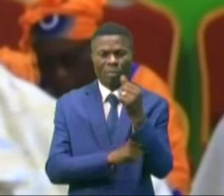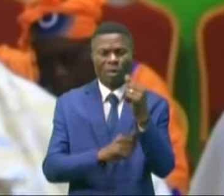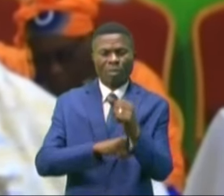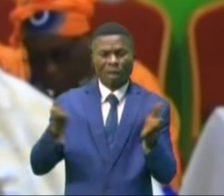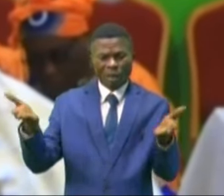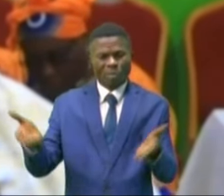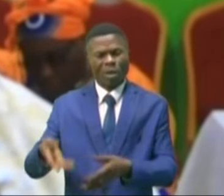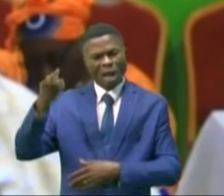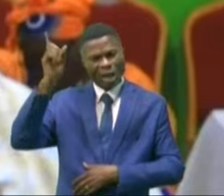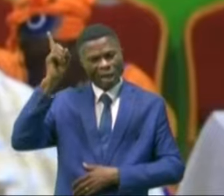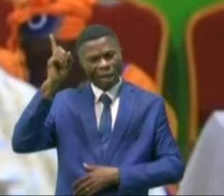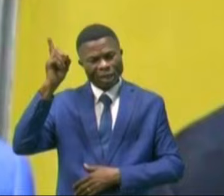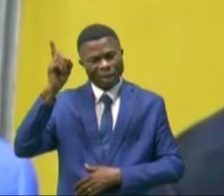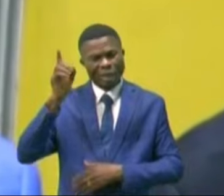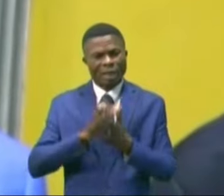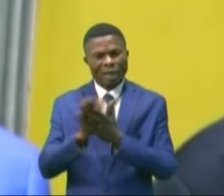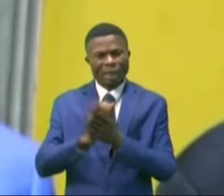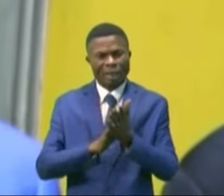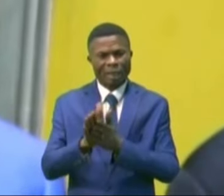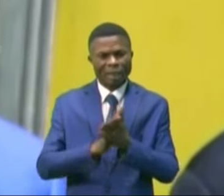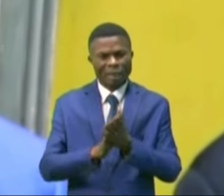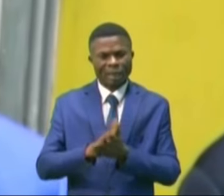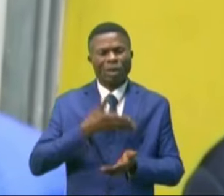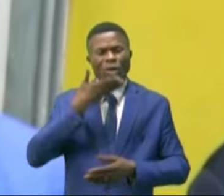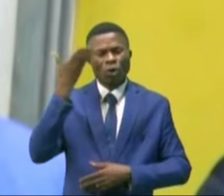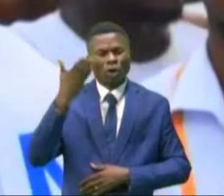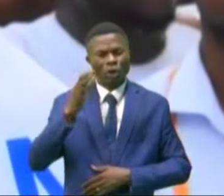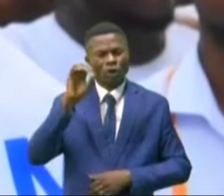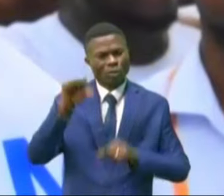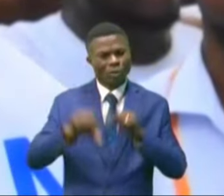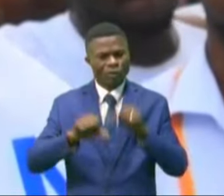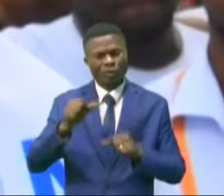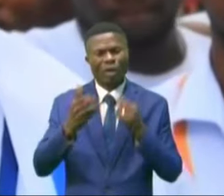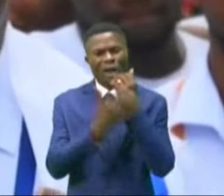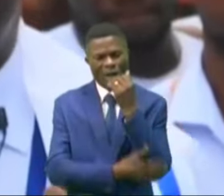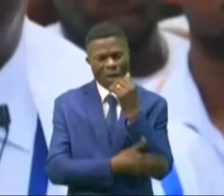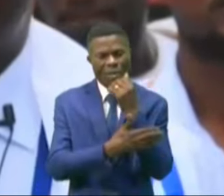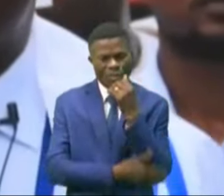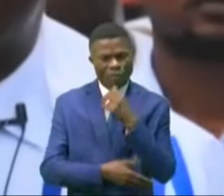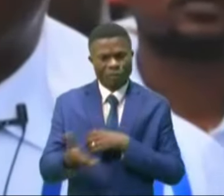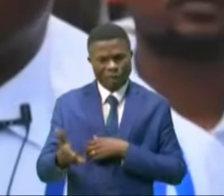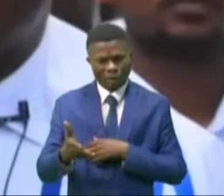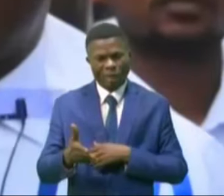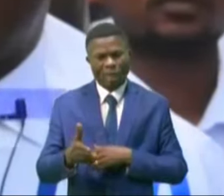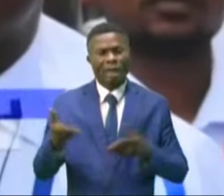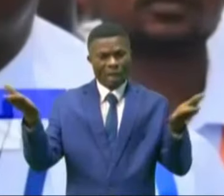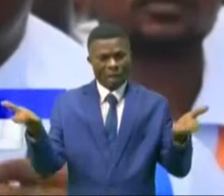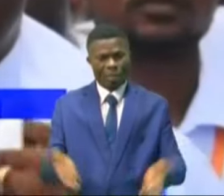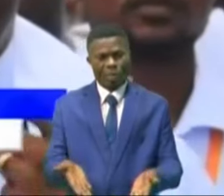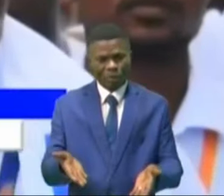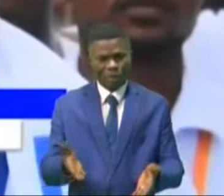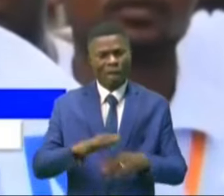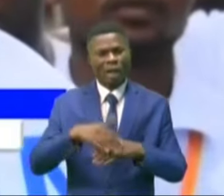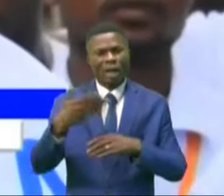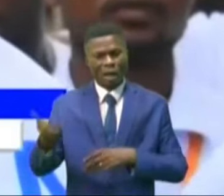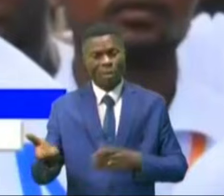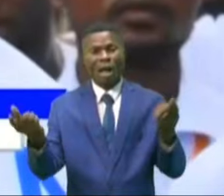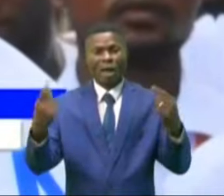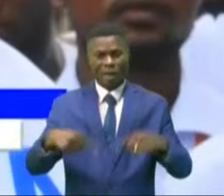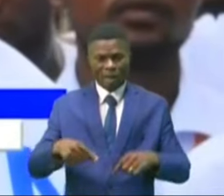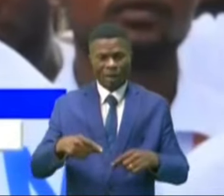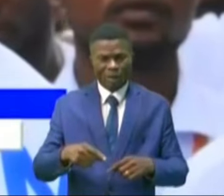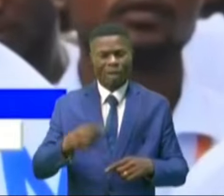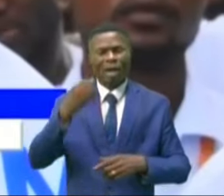là, embrassé par l'état d'esprit que nous combattons, la pauvreté, il sera là à un moment donné. Lorsqu'il